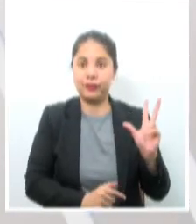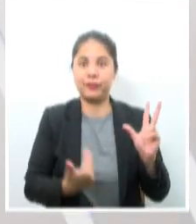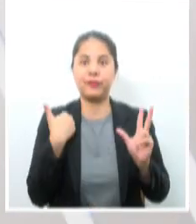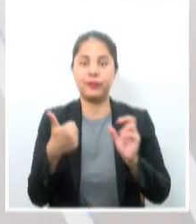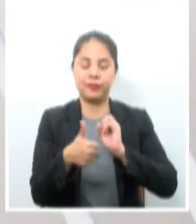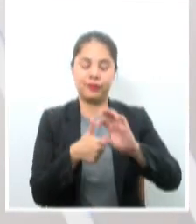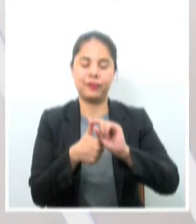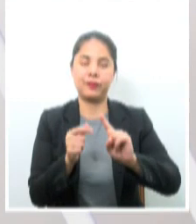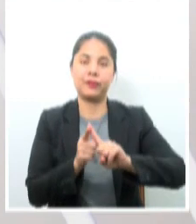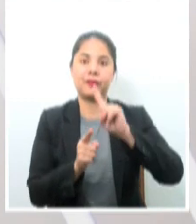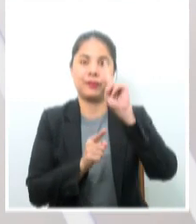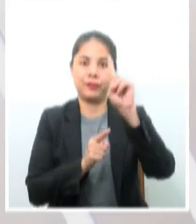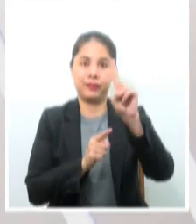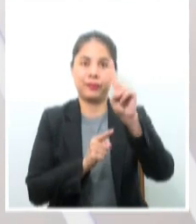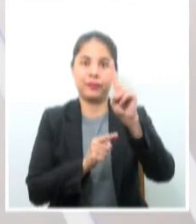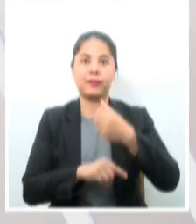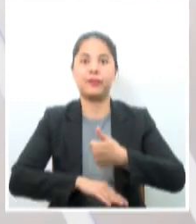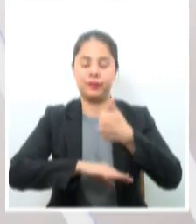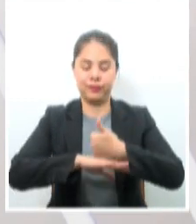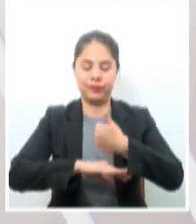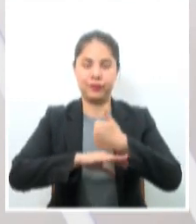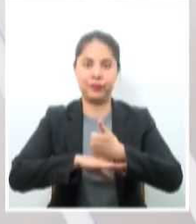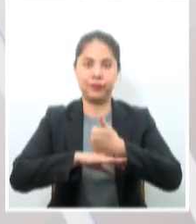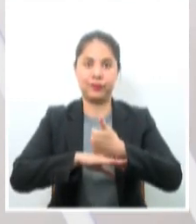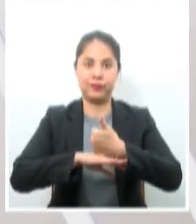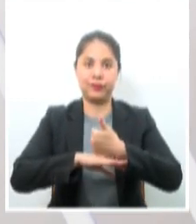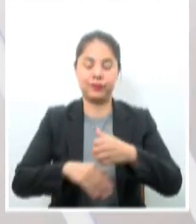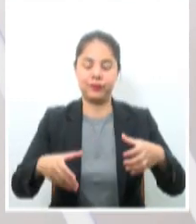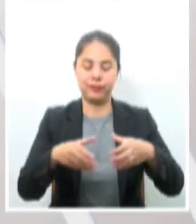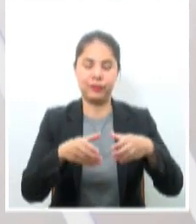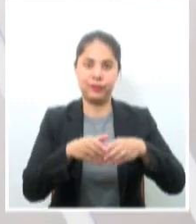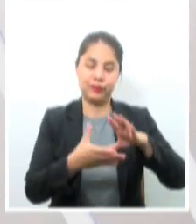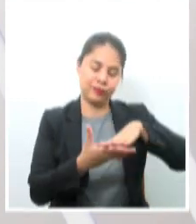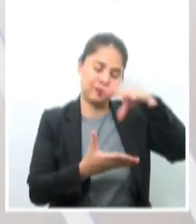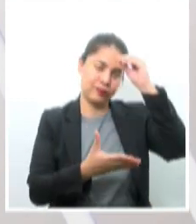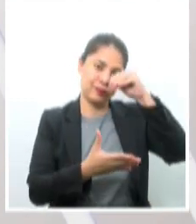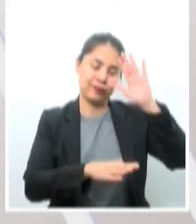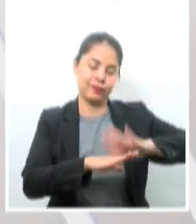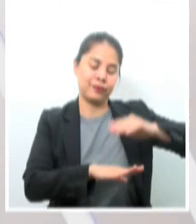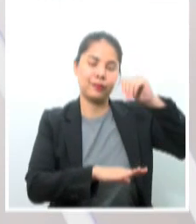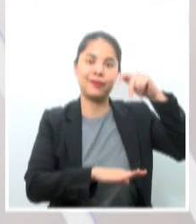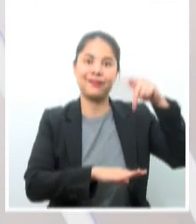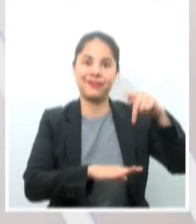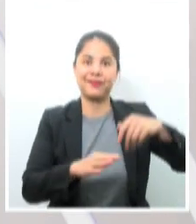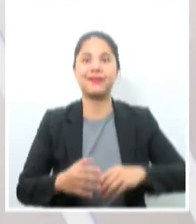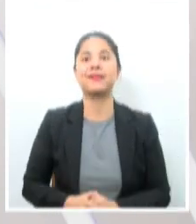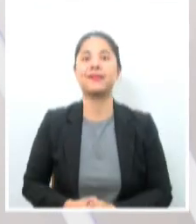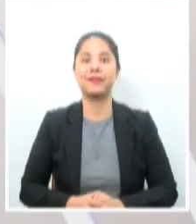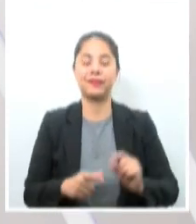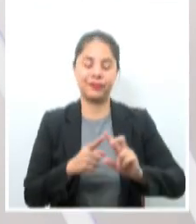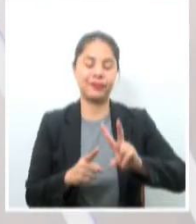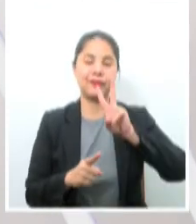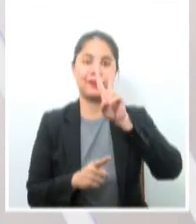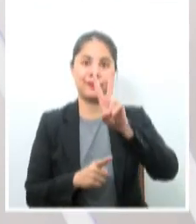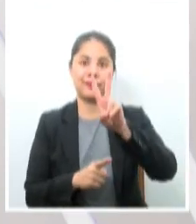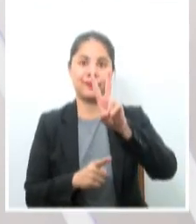แนะนำท่านที่1ค่ะพ.เอกสิทธิ์ปิยะแสงทองค่ะผู้อำนวยการกลุ่มพัฒนาระบบการศึกษาผู้มีความสามารถพิเศษค่ะท่านที่2ค่